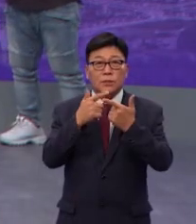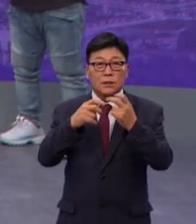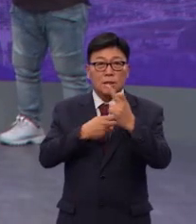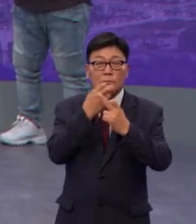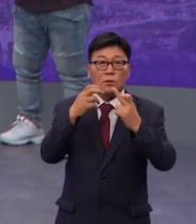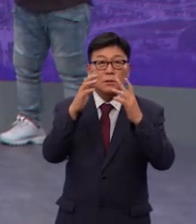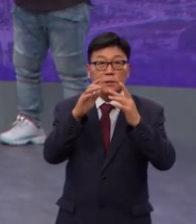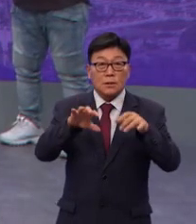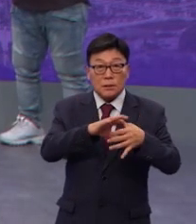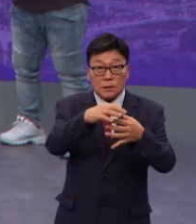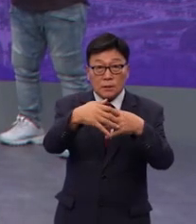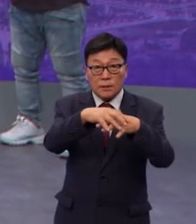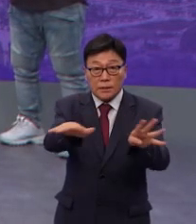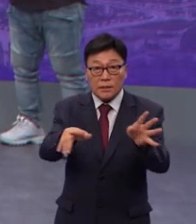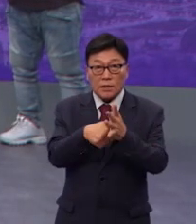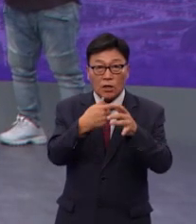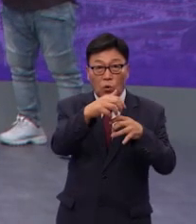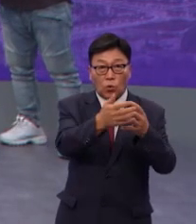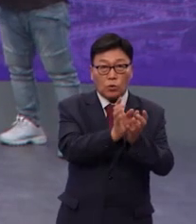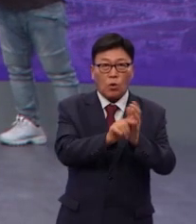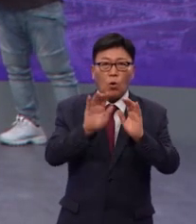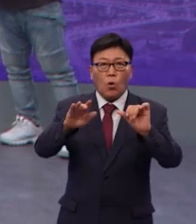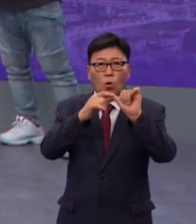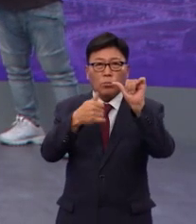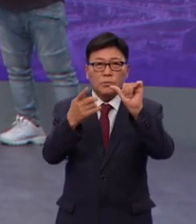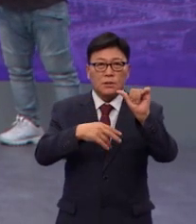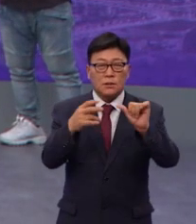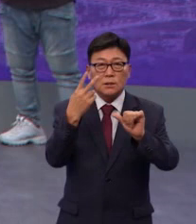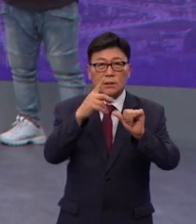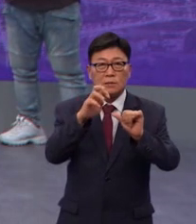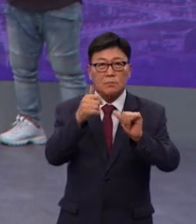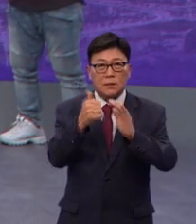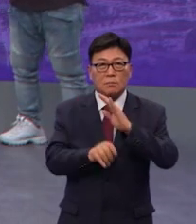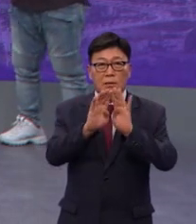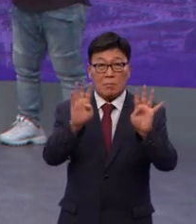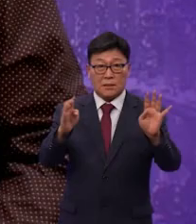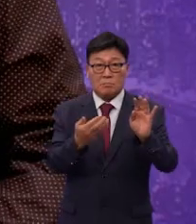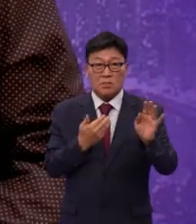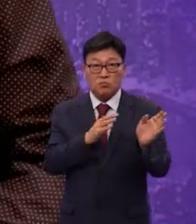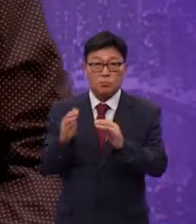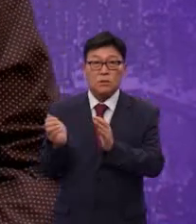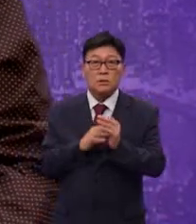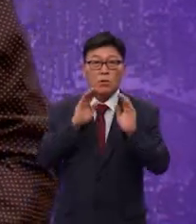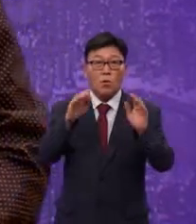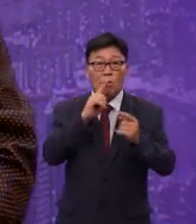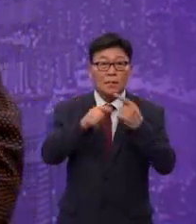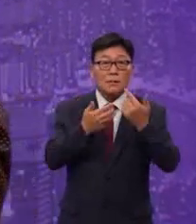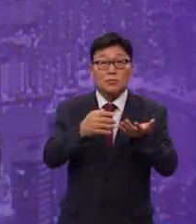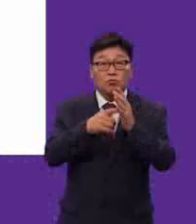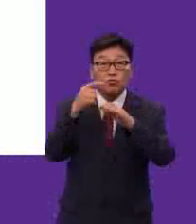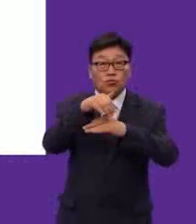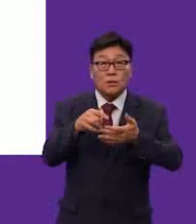부산시 삼봉네트워크 마을 공동체에서는 올해 5월부터 21년 실패박람회를 준비해왔습니다. 오늘 말씀드린 정책 제안을